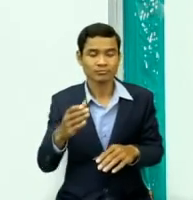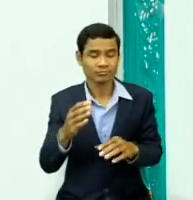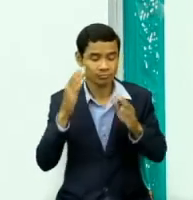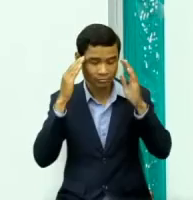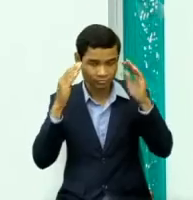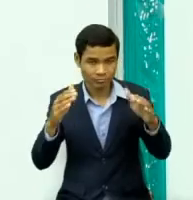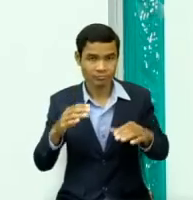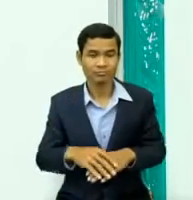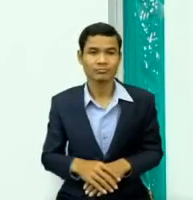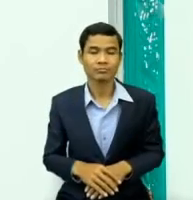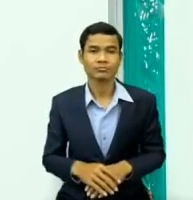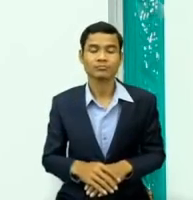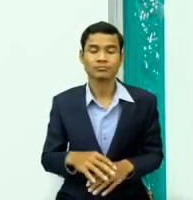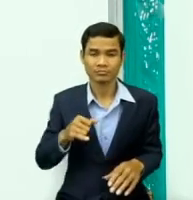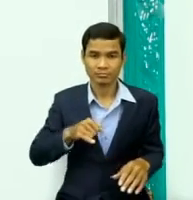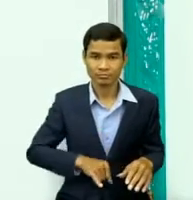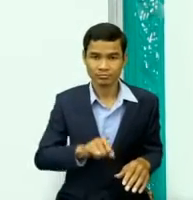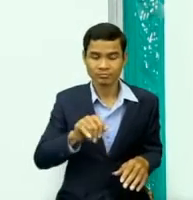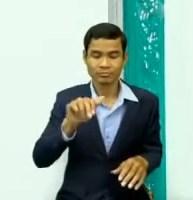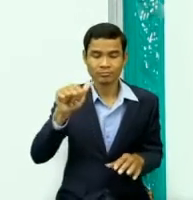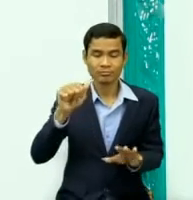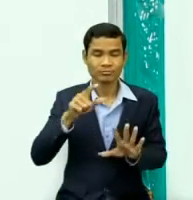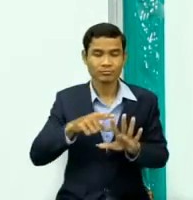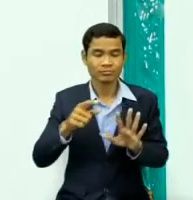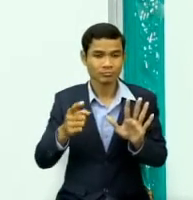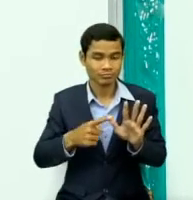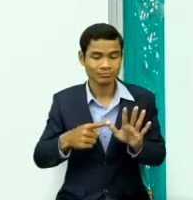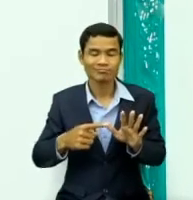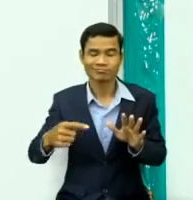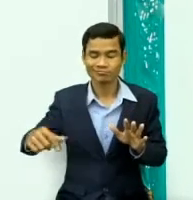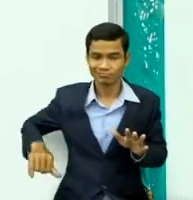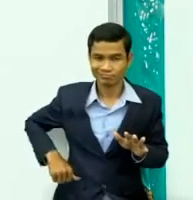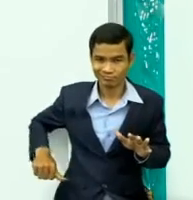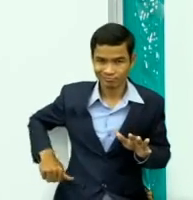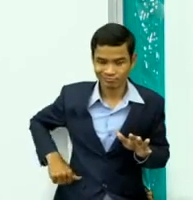nế chào nhà nhé nhỏ